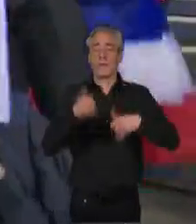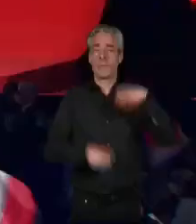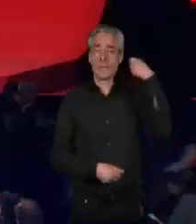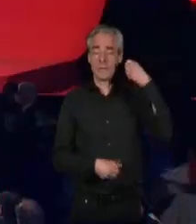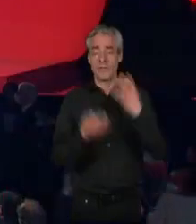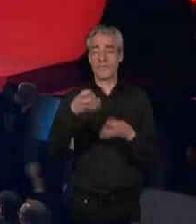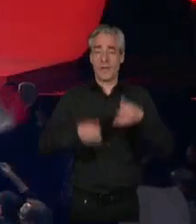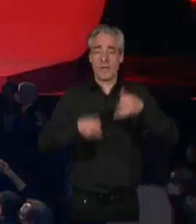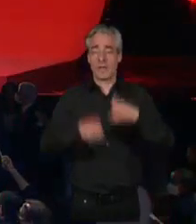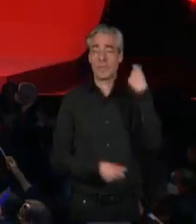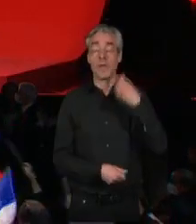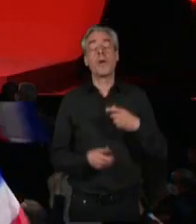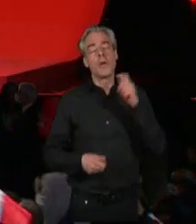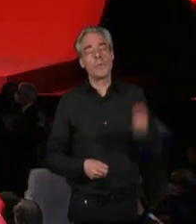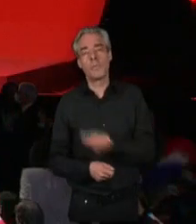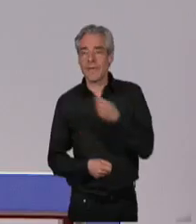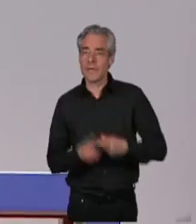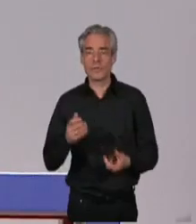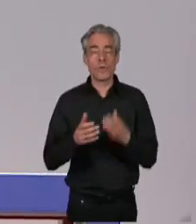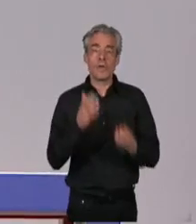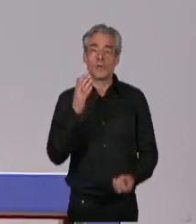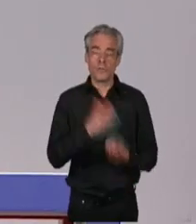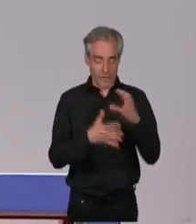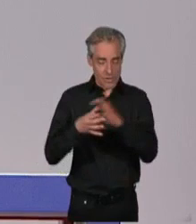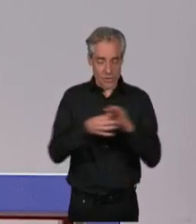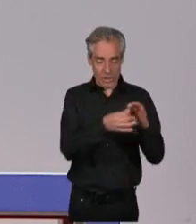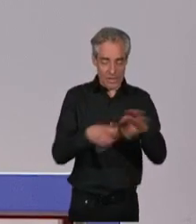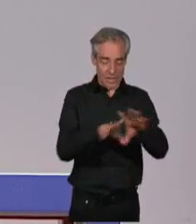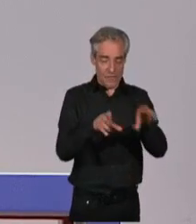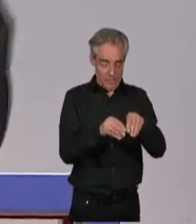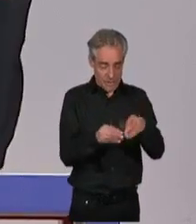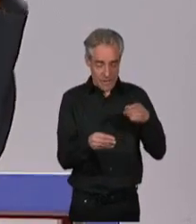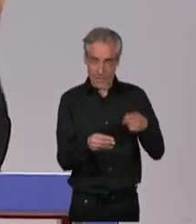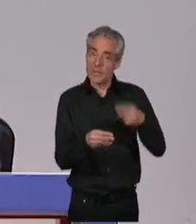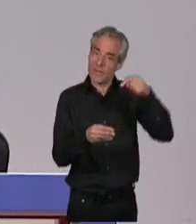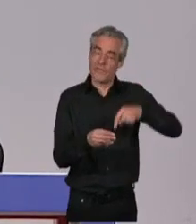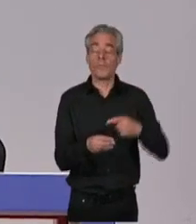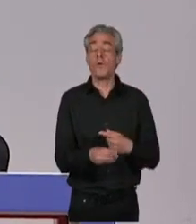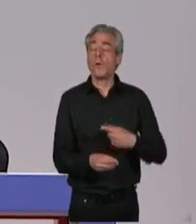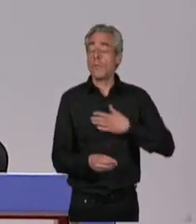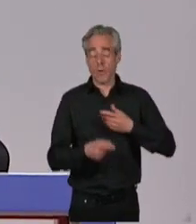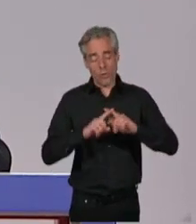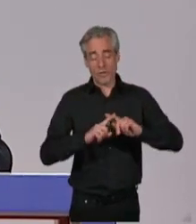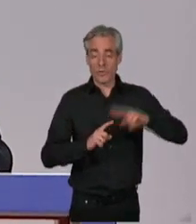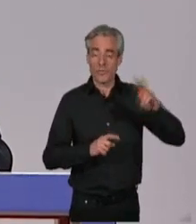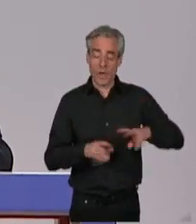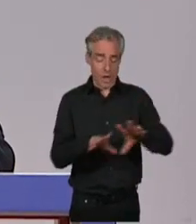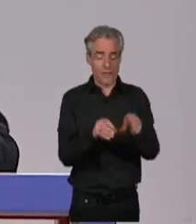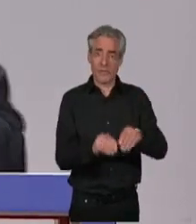Et puis, nous réinventerons les solidarités familiales. Je crois à la